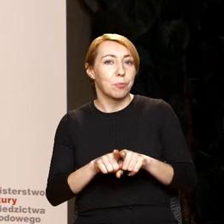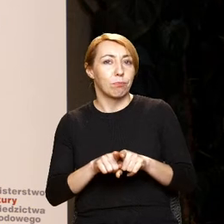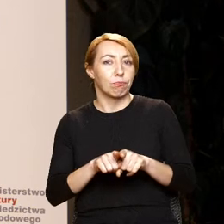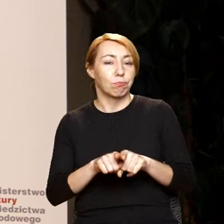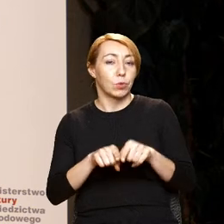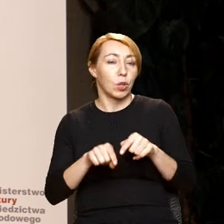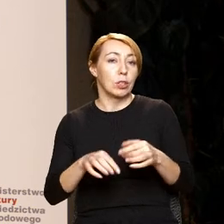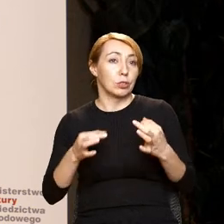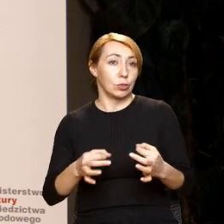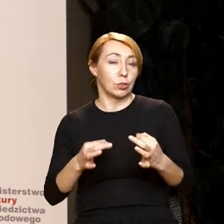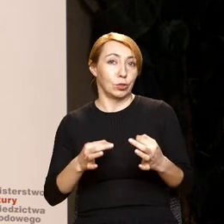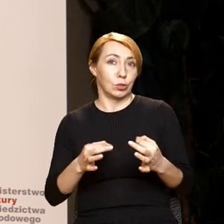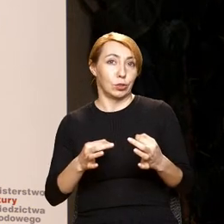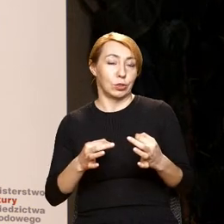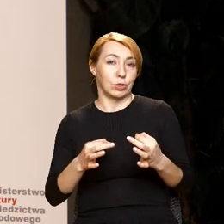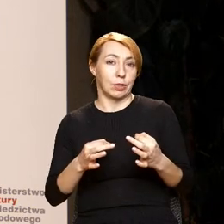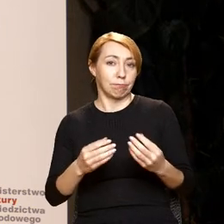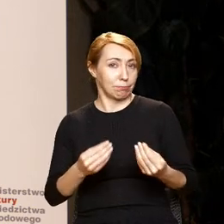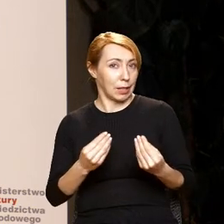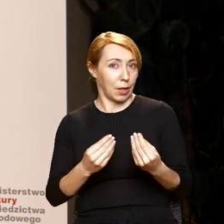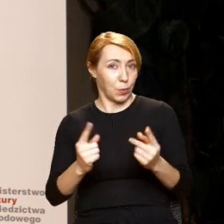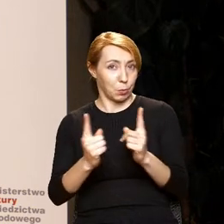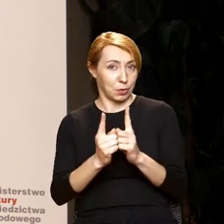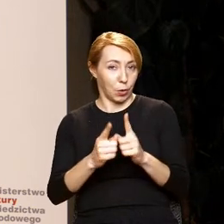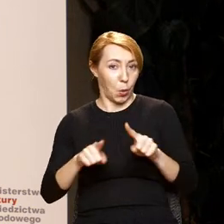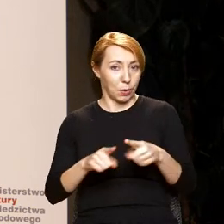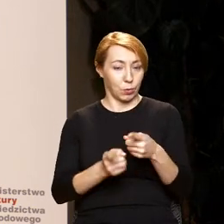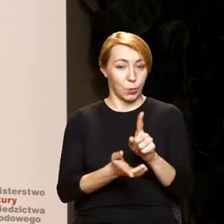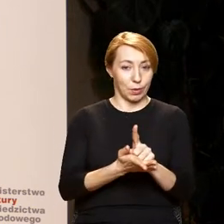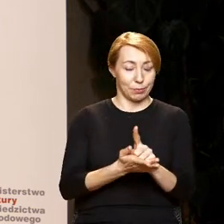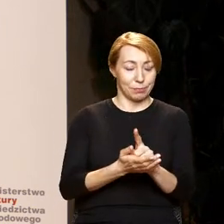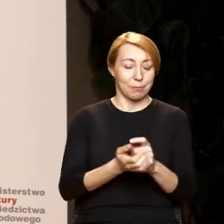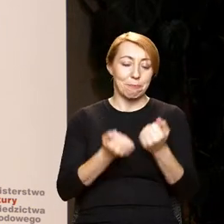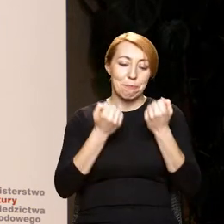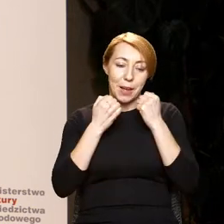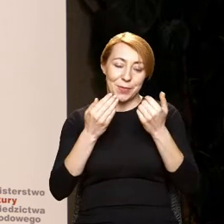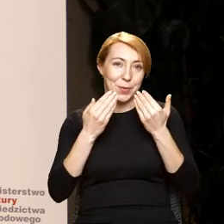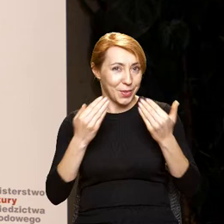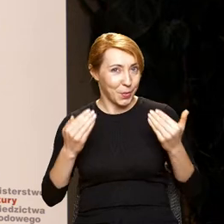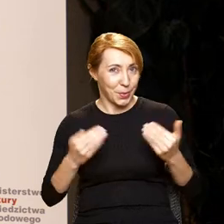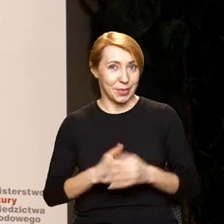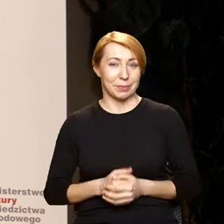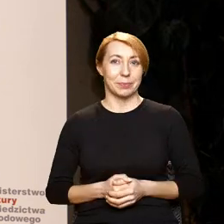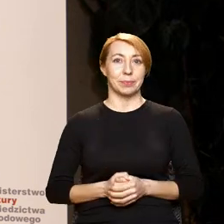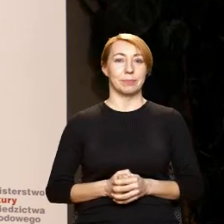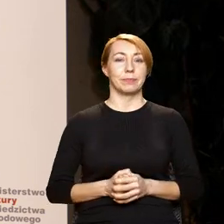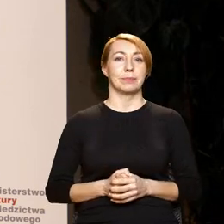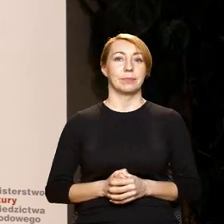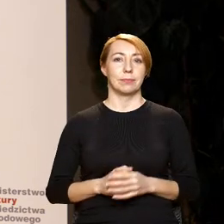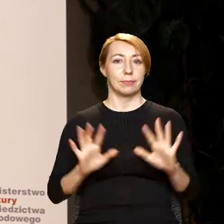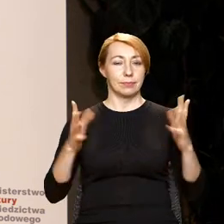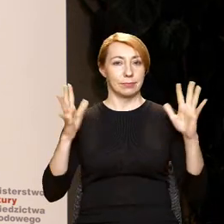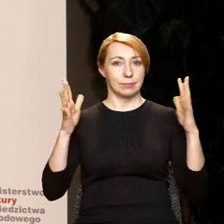zorganizowanie dzisiejszego takiego wspaniałego spotkania. Dziękuję bardzo.